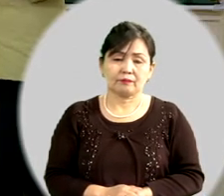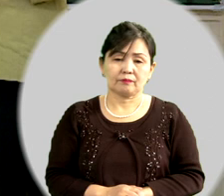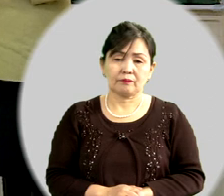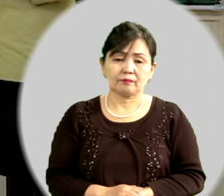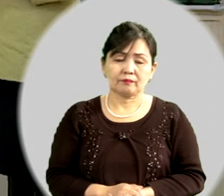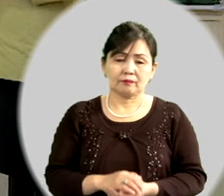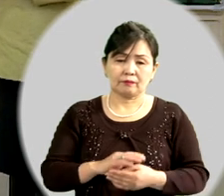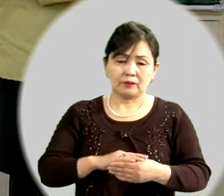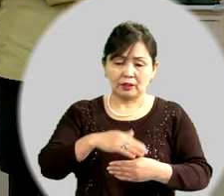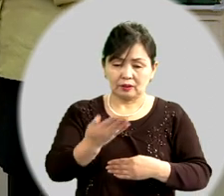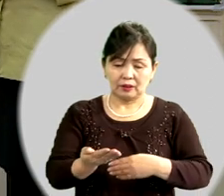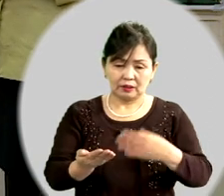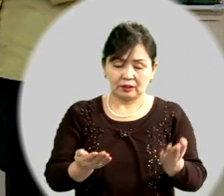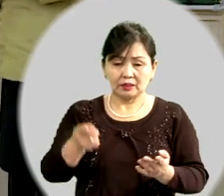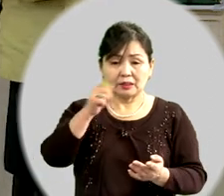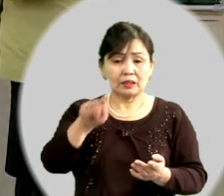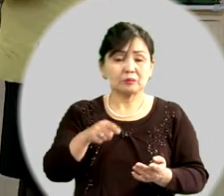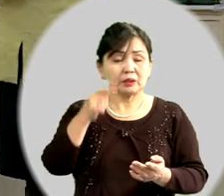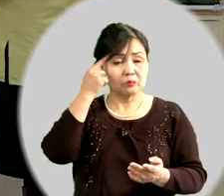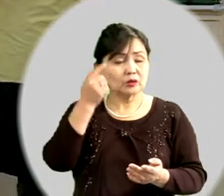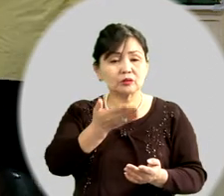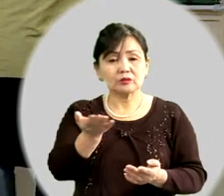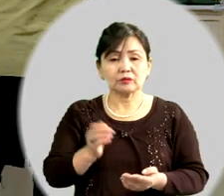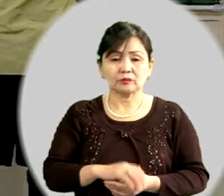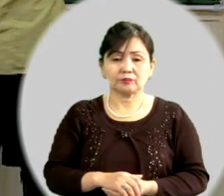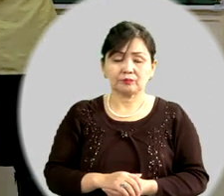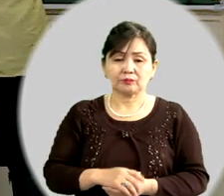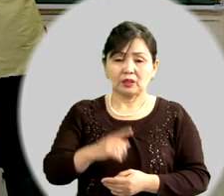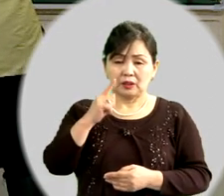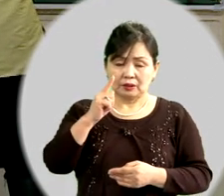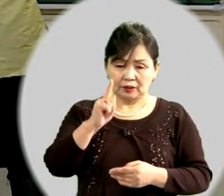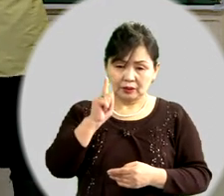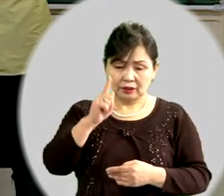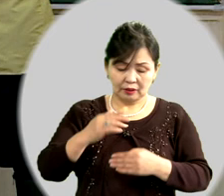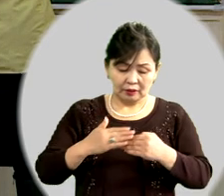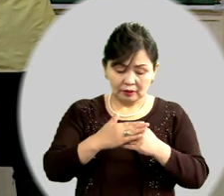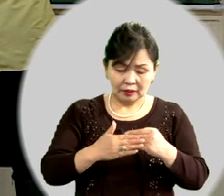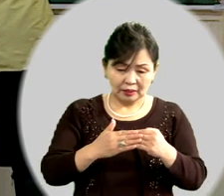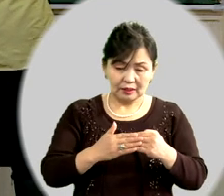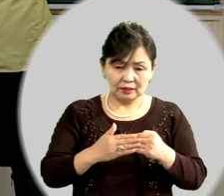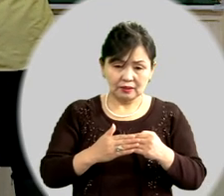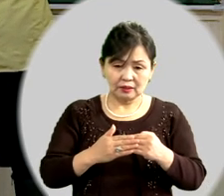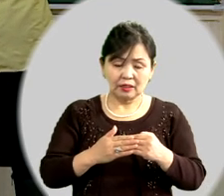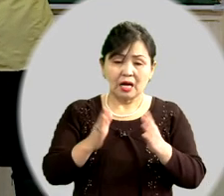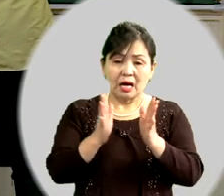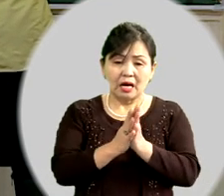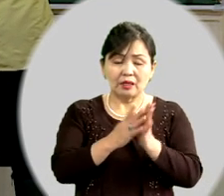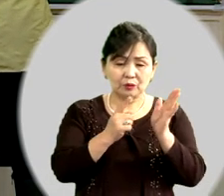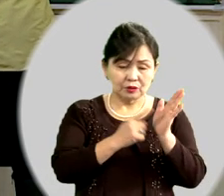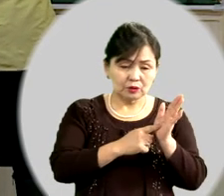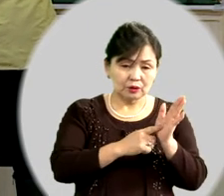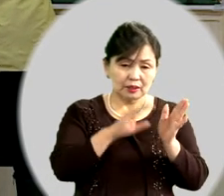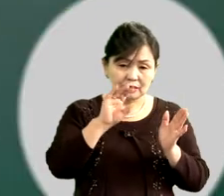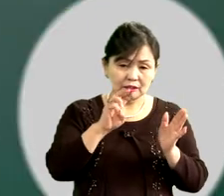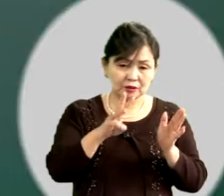За, одоо дэлгэсийн талбайн хэмжээг олъё. Нэг талсын талбай 16 см квадрат учраас 6 дахин